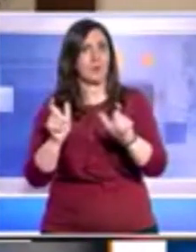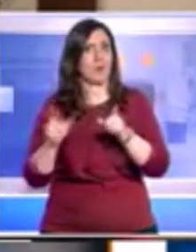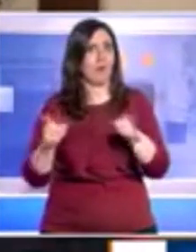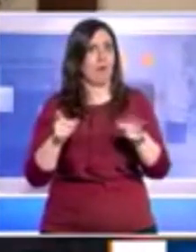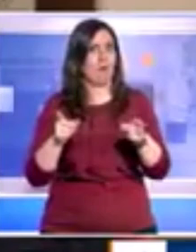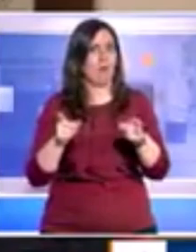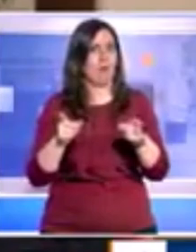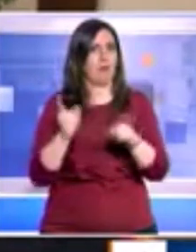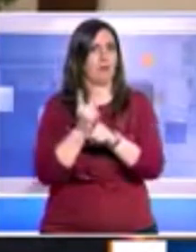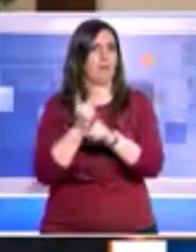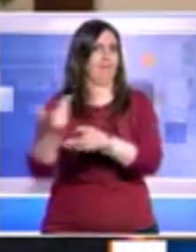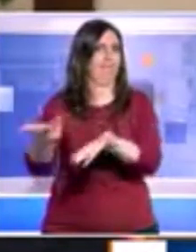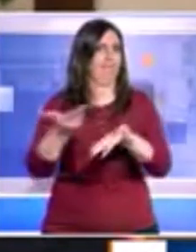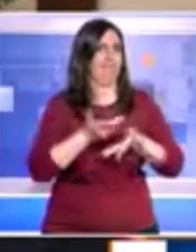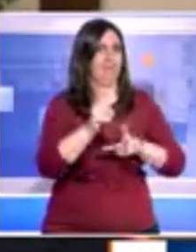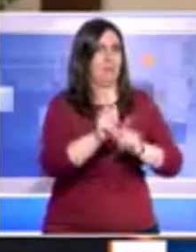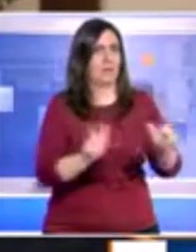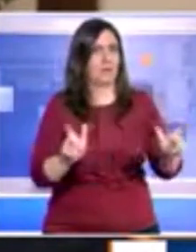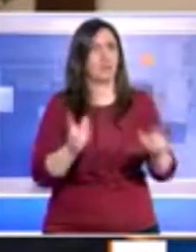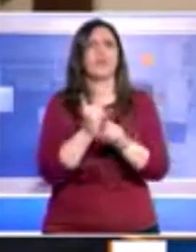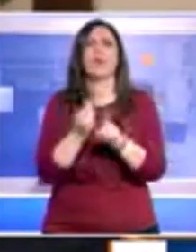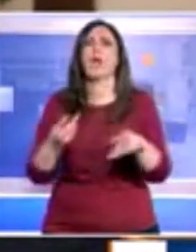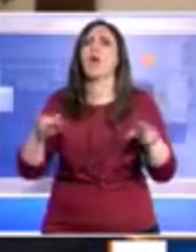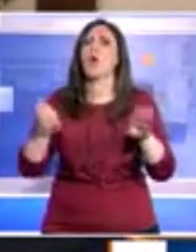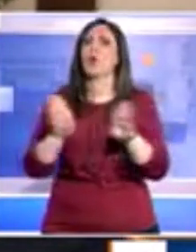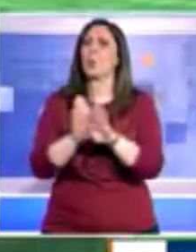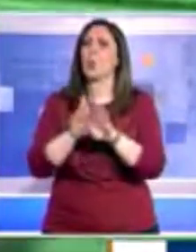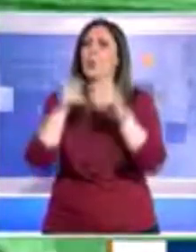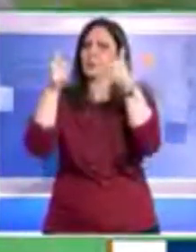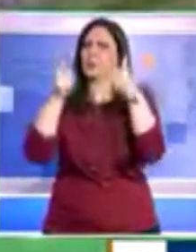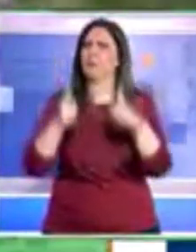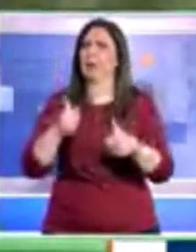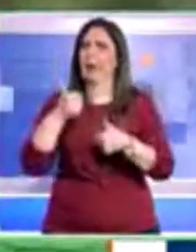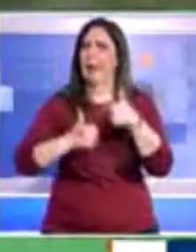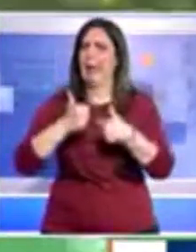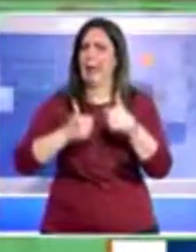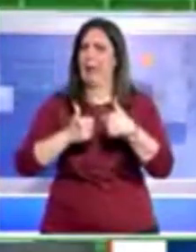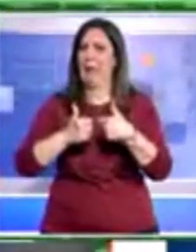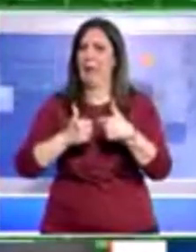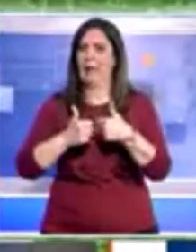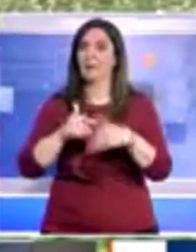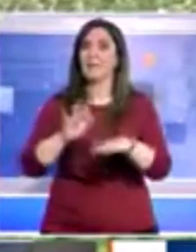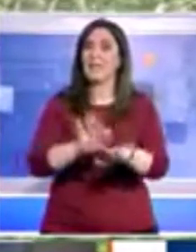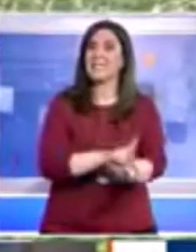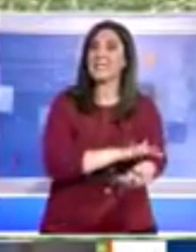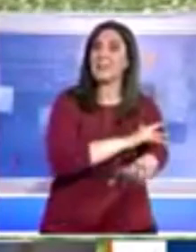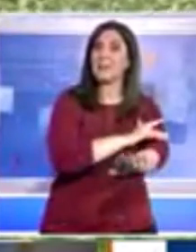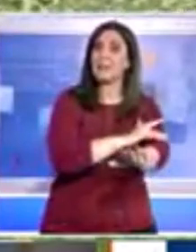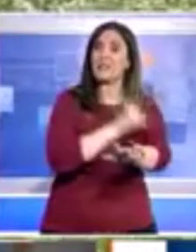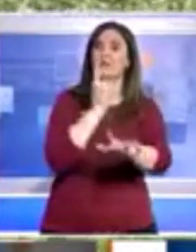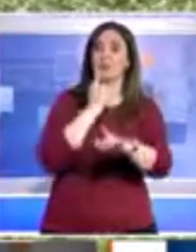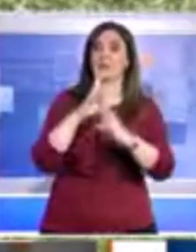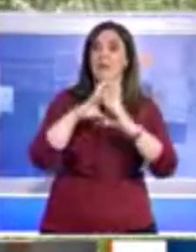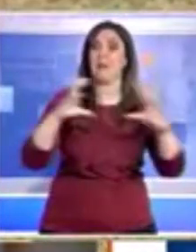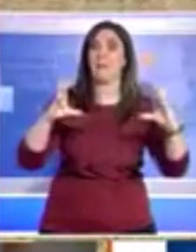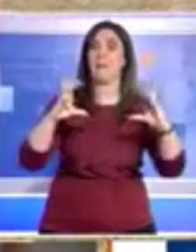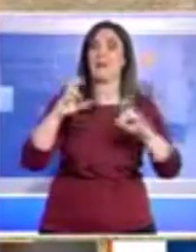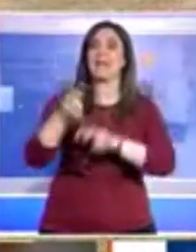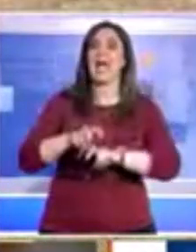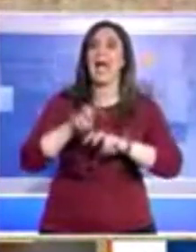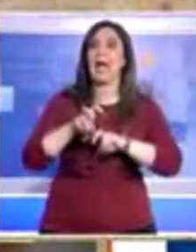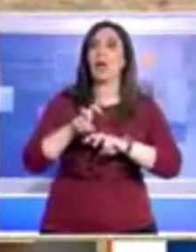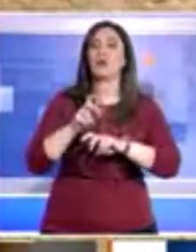si sta già chiudendo la procedura di gara ma è sulla sensibilizzazione alle imprese agricole Che punta la prefettura